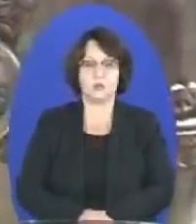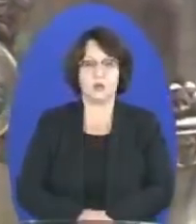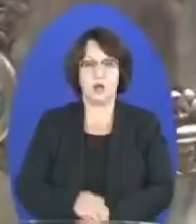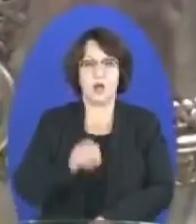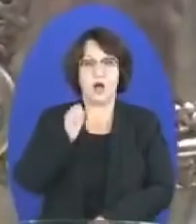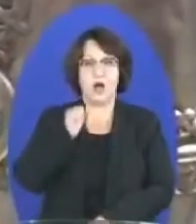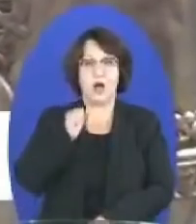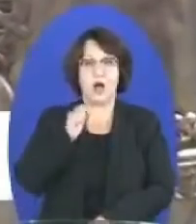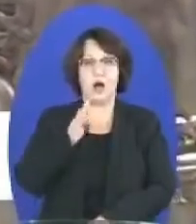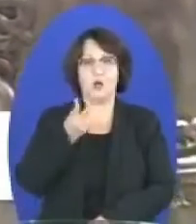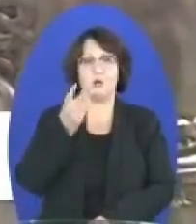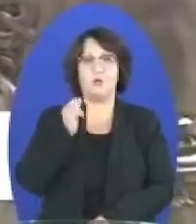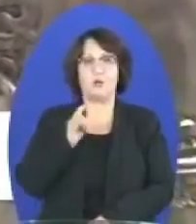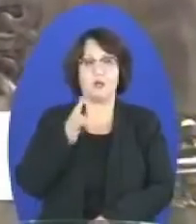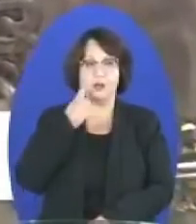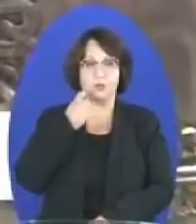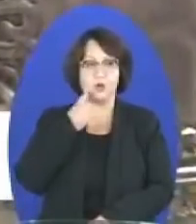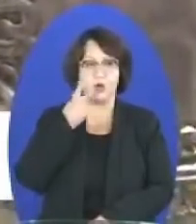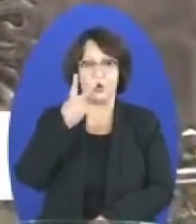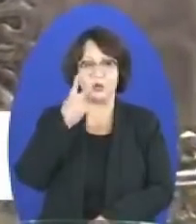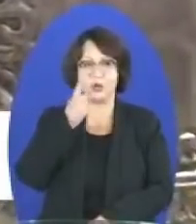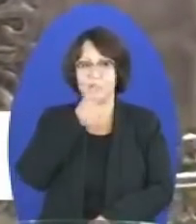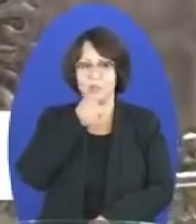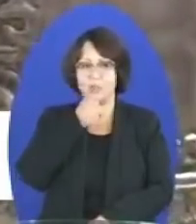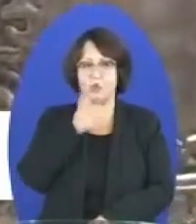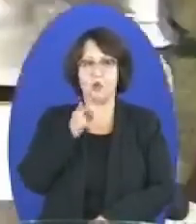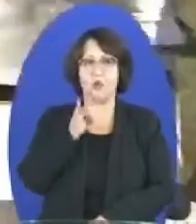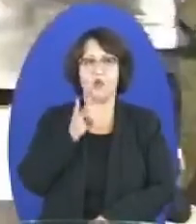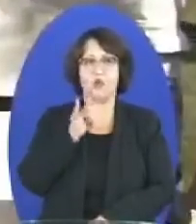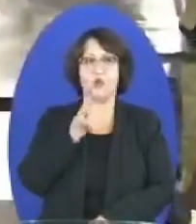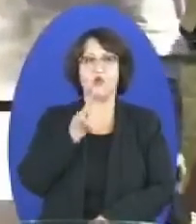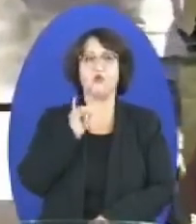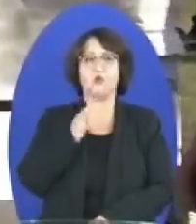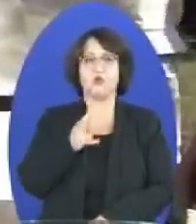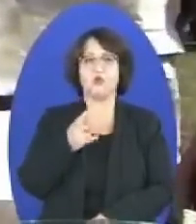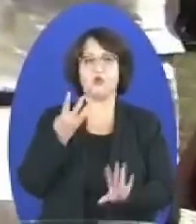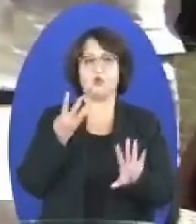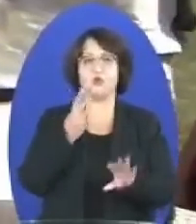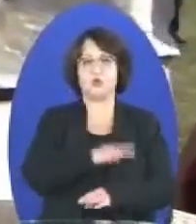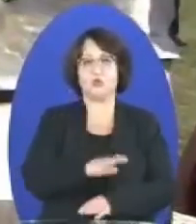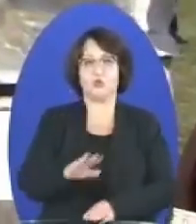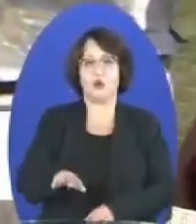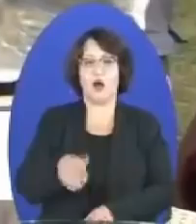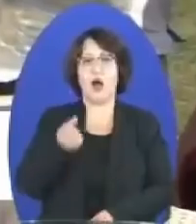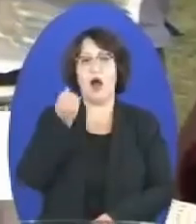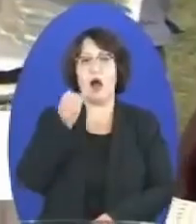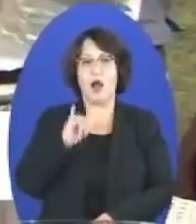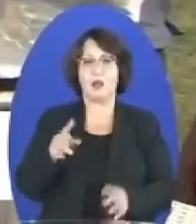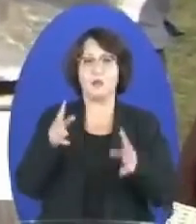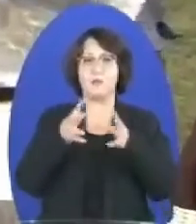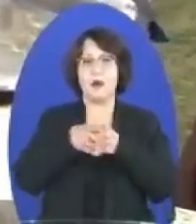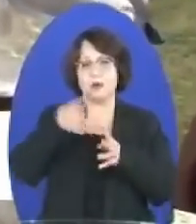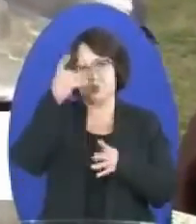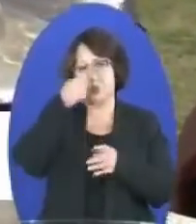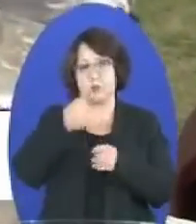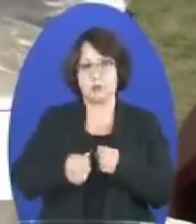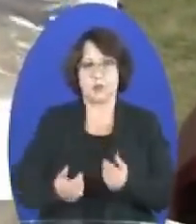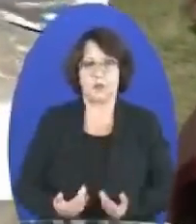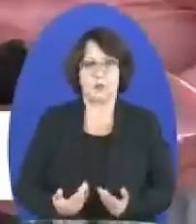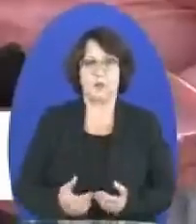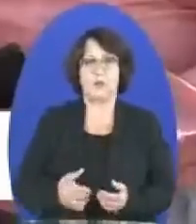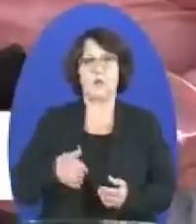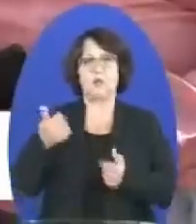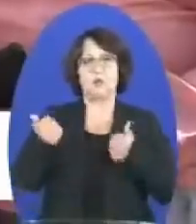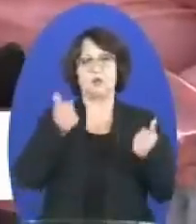Ариун болор бүсгүй 21 настай түүний хувьд өнчин 9 дүүгийнхээ хамт айлын байр түрээсэлж амьдардаг байна. Гэхдээ бусдаас